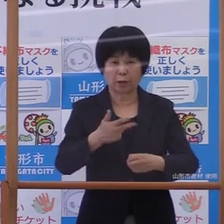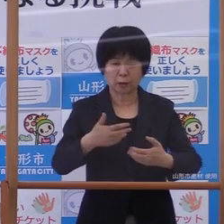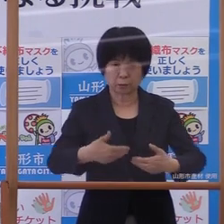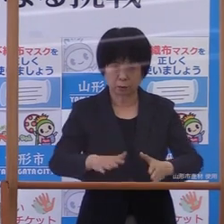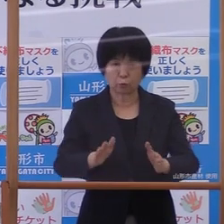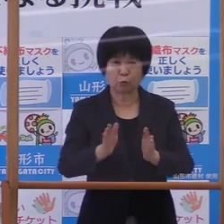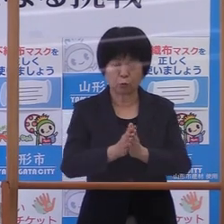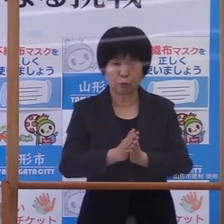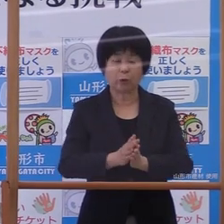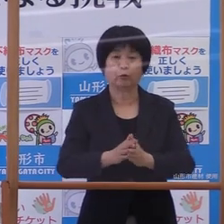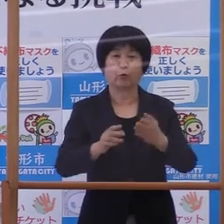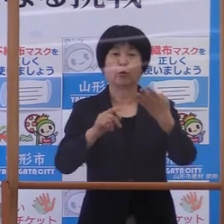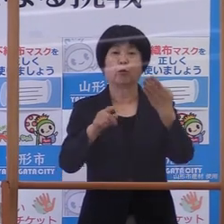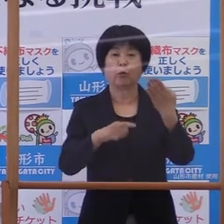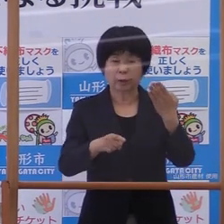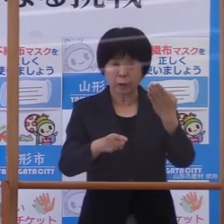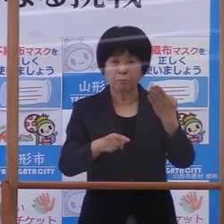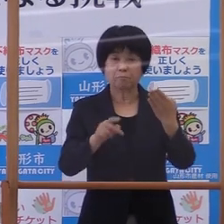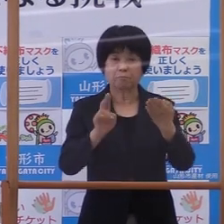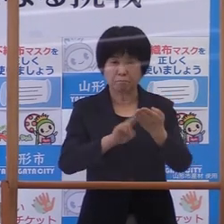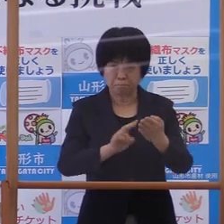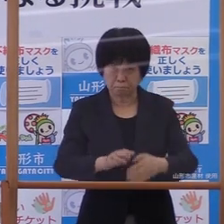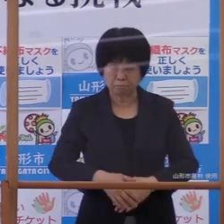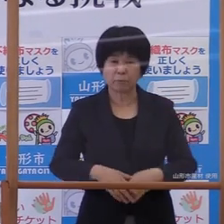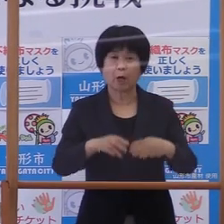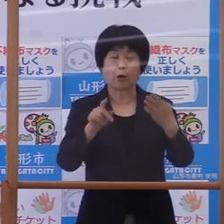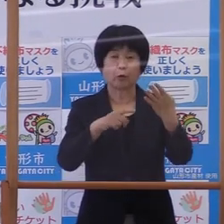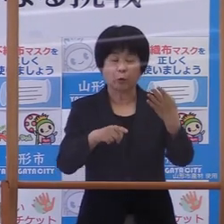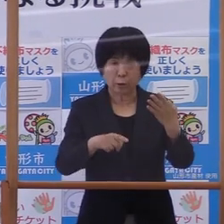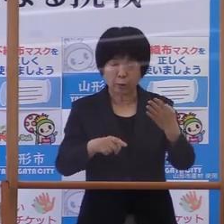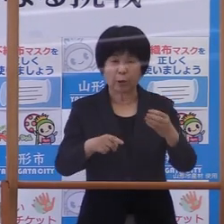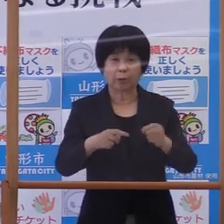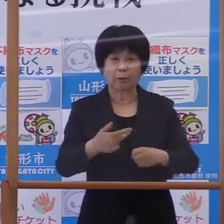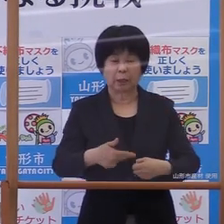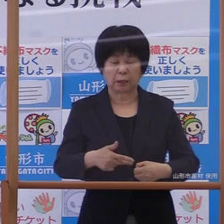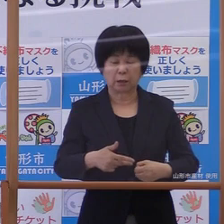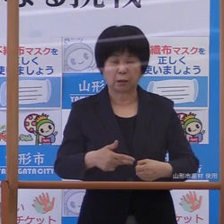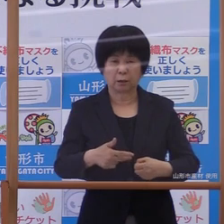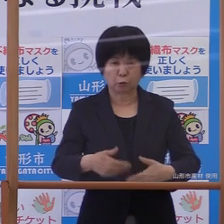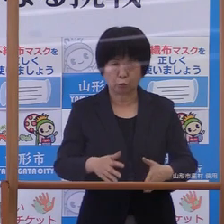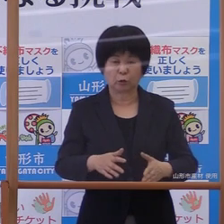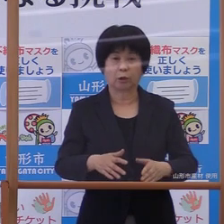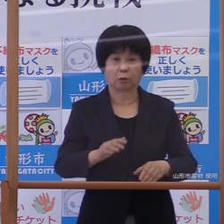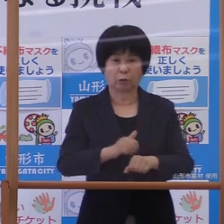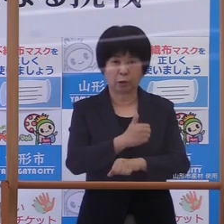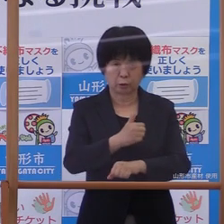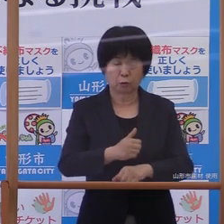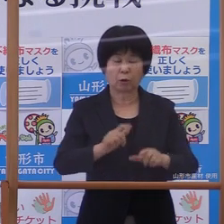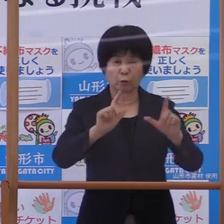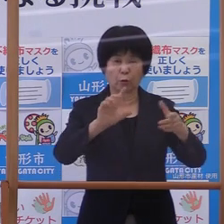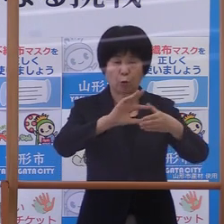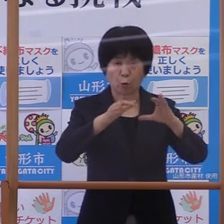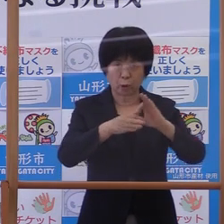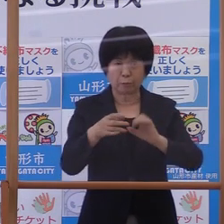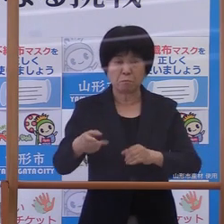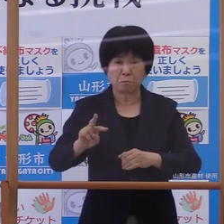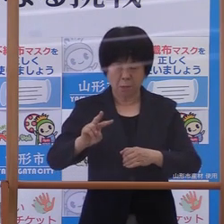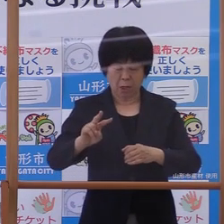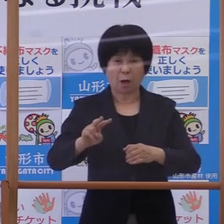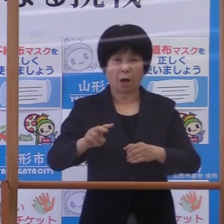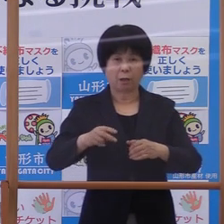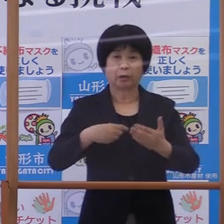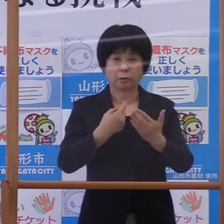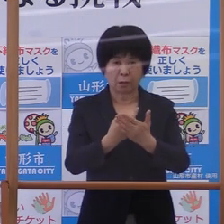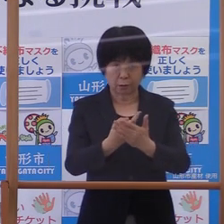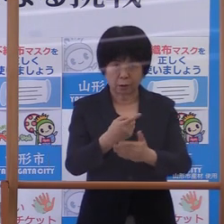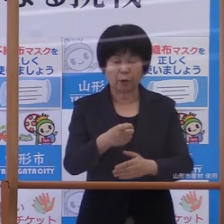計4名となります。4名もの市出身選手が東京オリンピック・パラリンピックに出場される